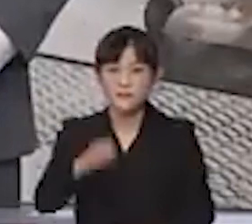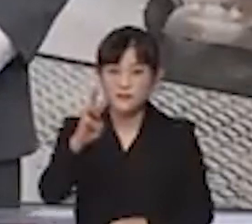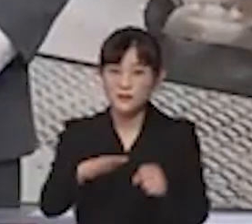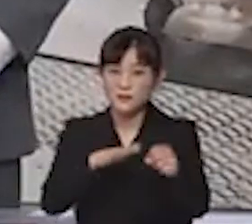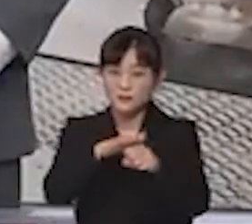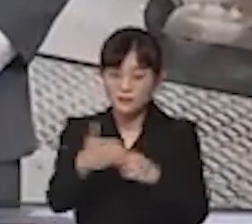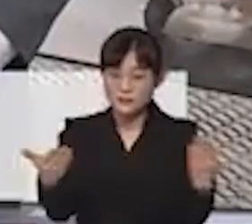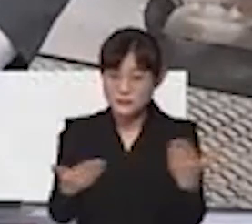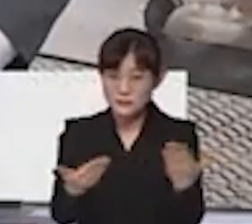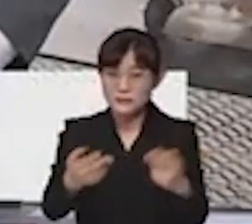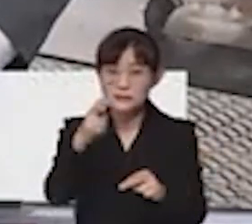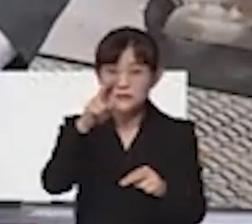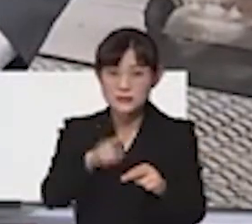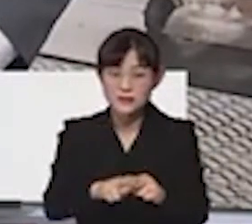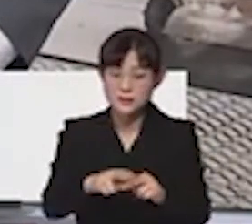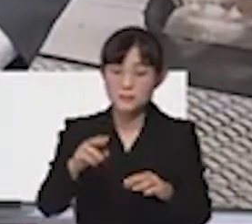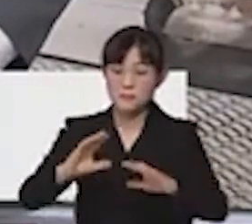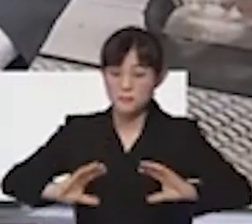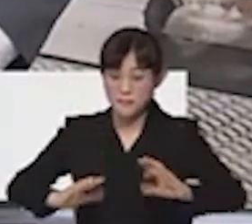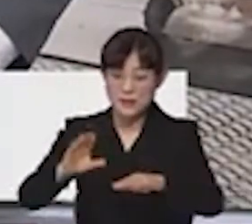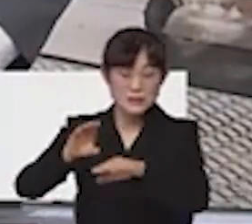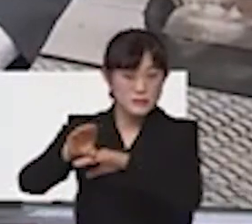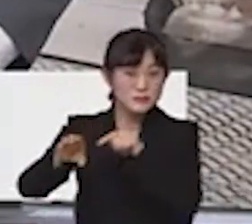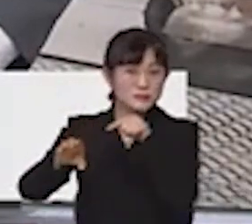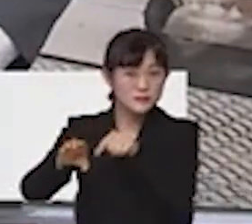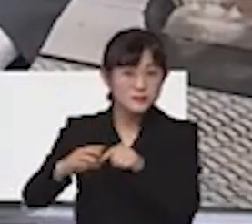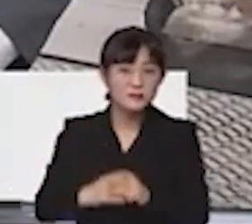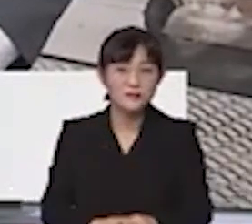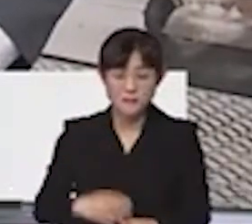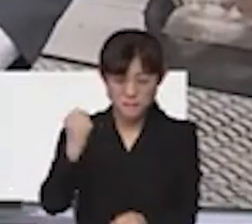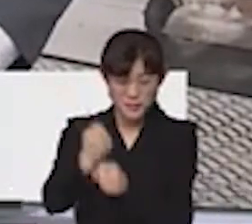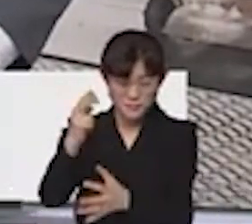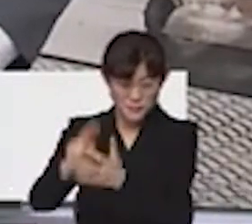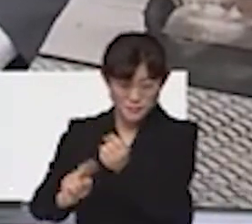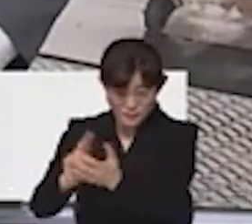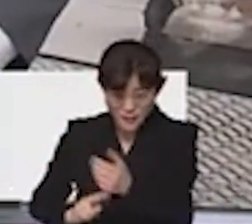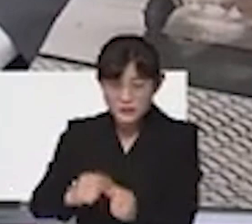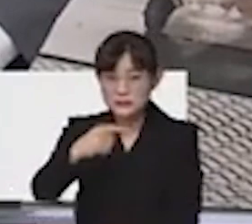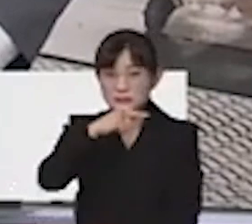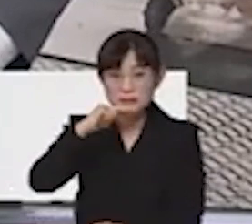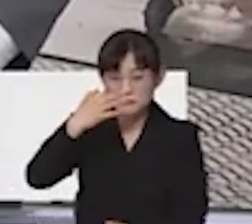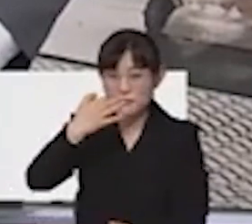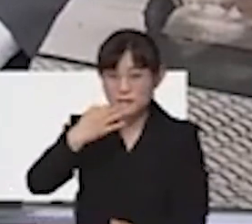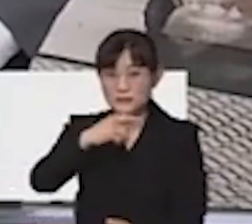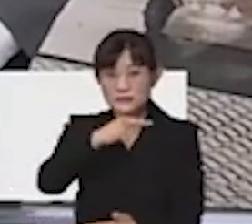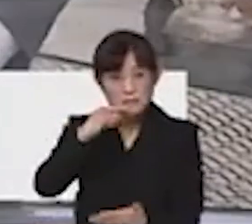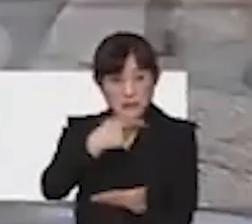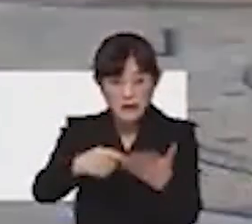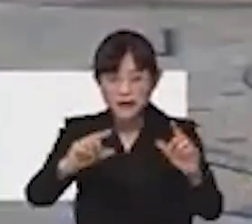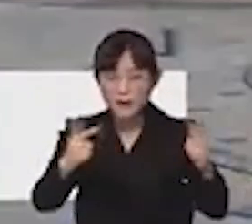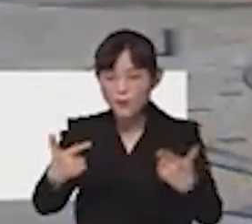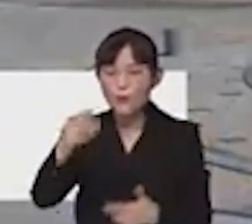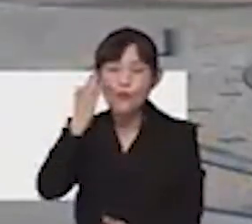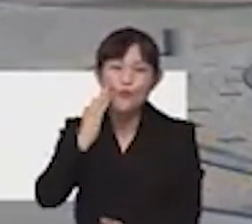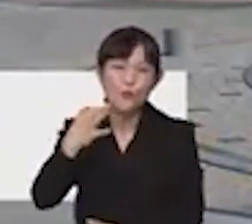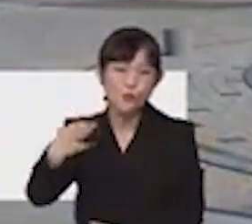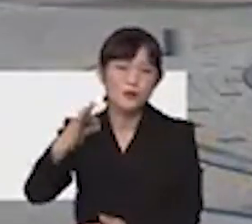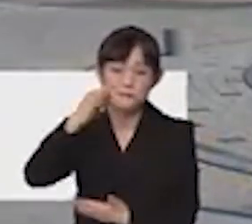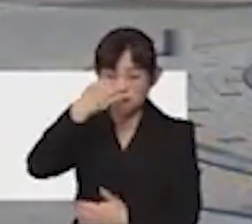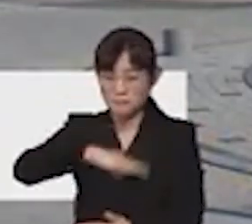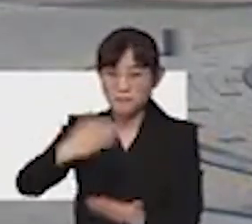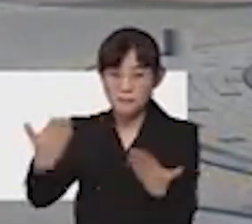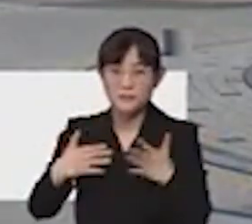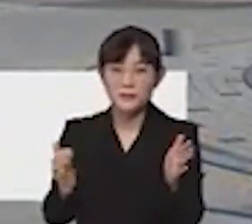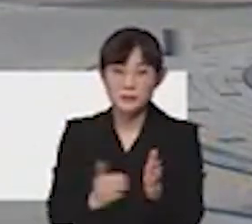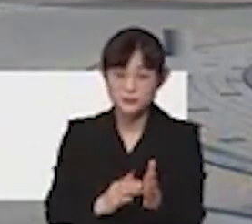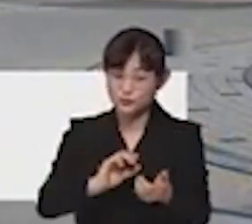광주형 상생 일자리 기업인 광주 글로벌 모터스가 본격 양산 체제 1년 만에 흑자로 돌아섰습니다. GGM은 최근 주주총회를